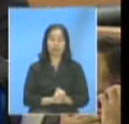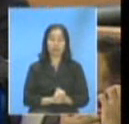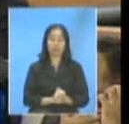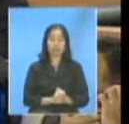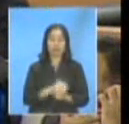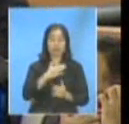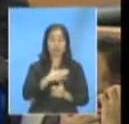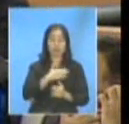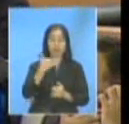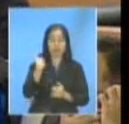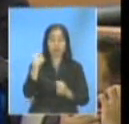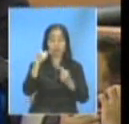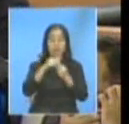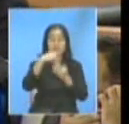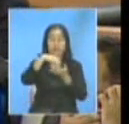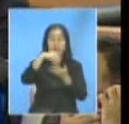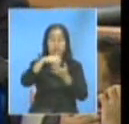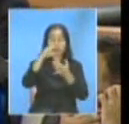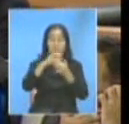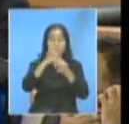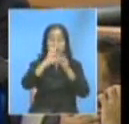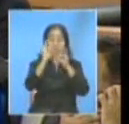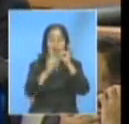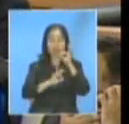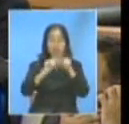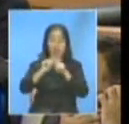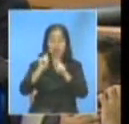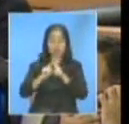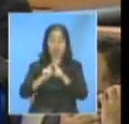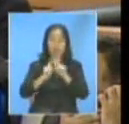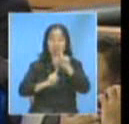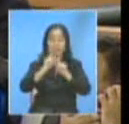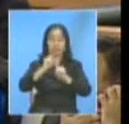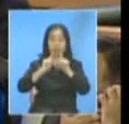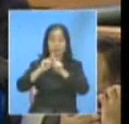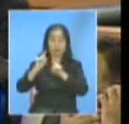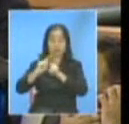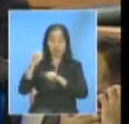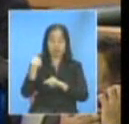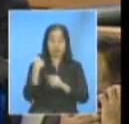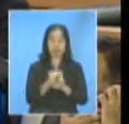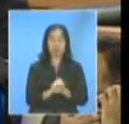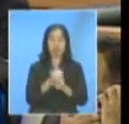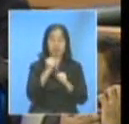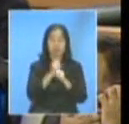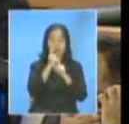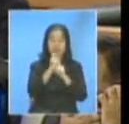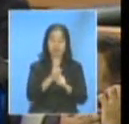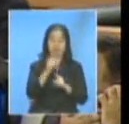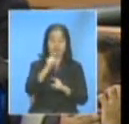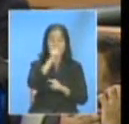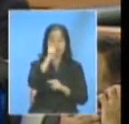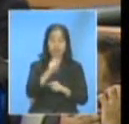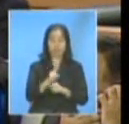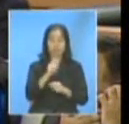ผมได้ไปตามดูในเนื้อหาสาระในการติดตามว่ามันเป็นไปตามนโยบายที่รัฐบาลยิ่งลักษณ์ได้พูดคุย